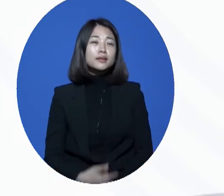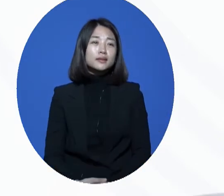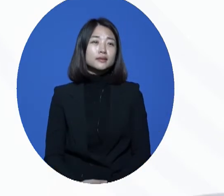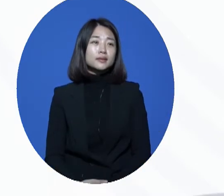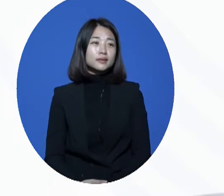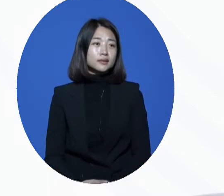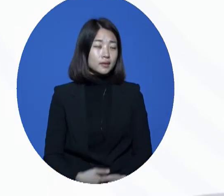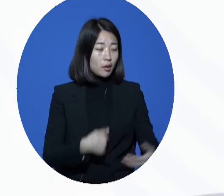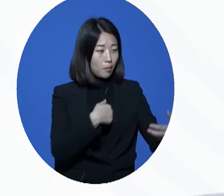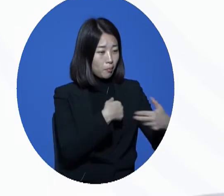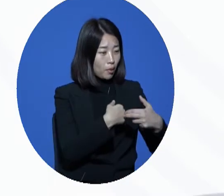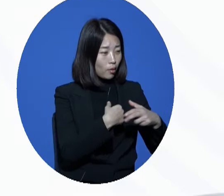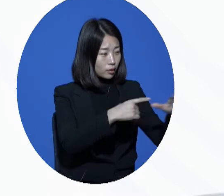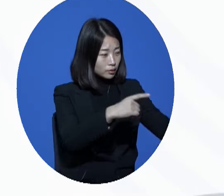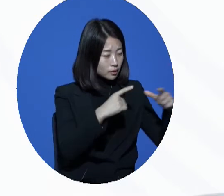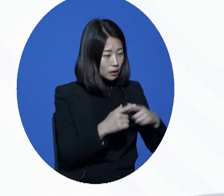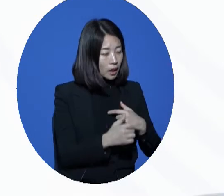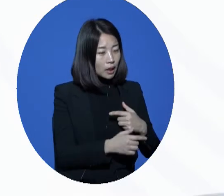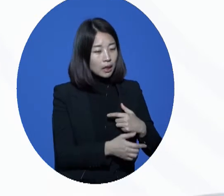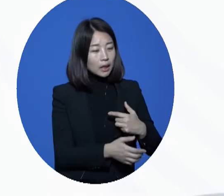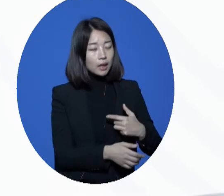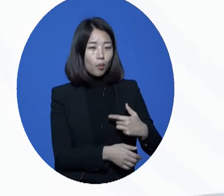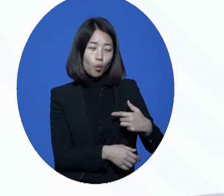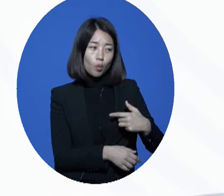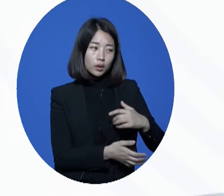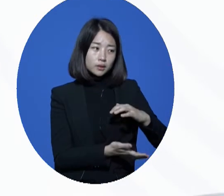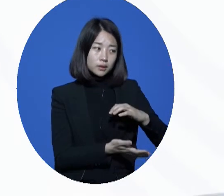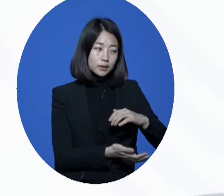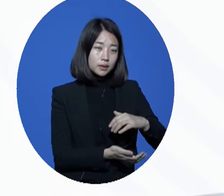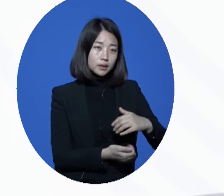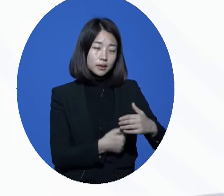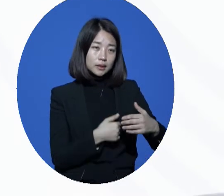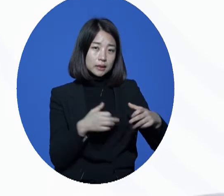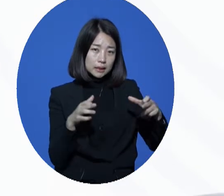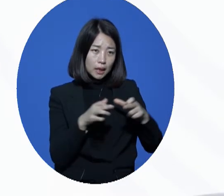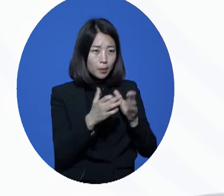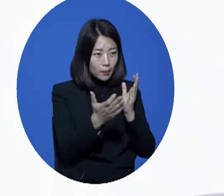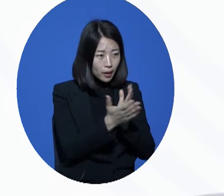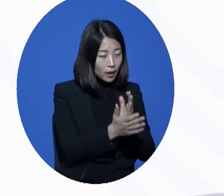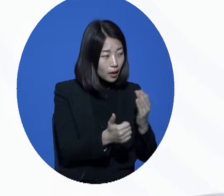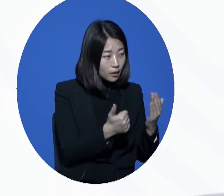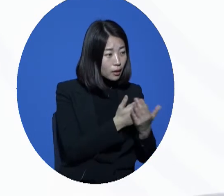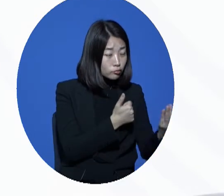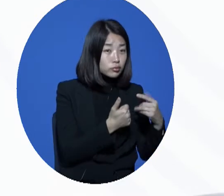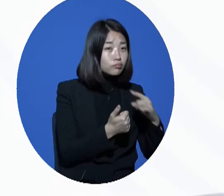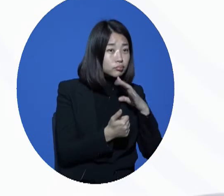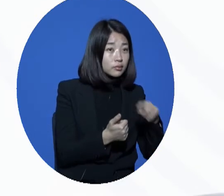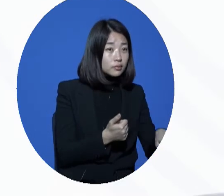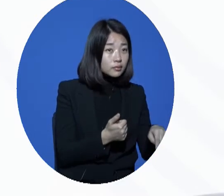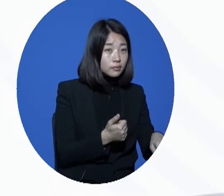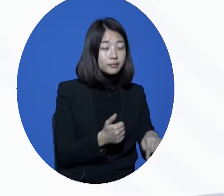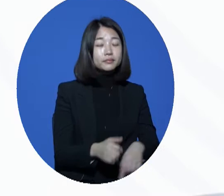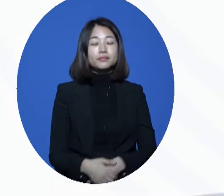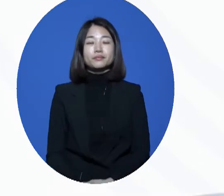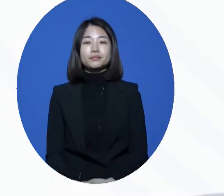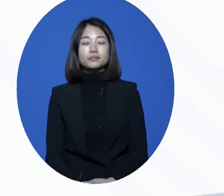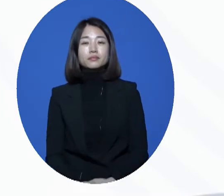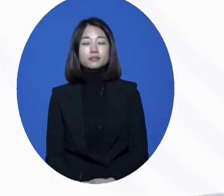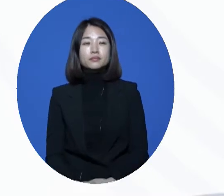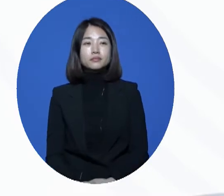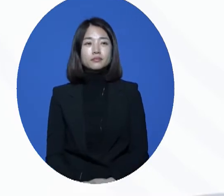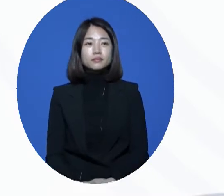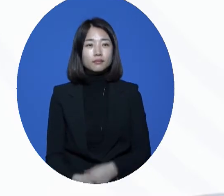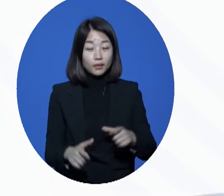필요한 의료적인 지원들을 진단하기 위한 참고 자료로 지금의 장애 유형과 그리고 상태들이 의료적으로 진단될 수는 있을 겁니다.